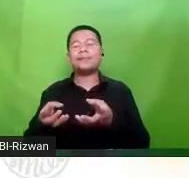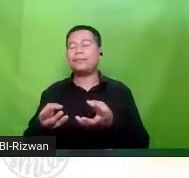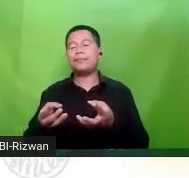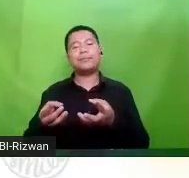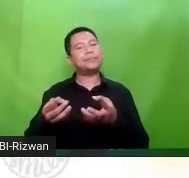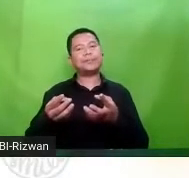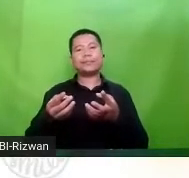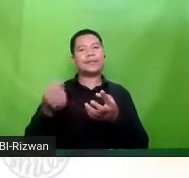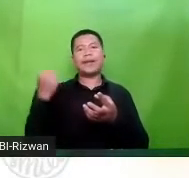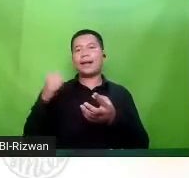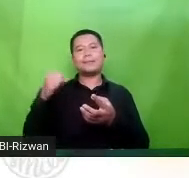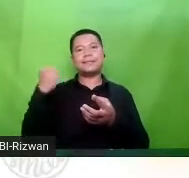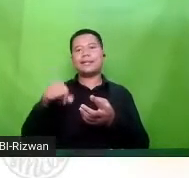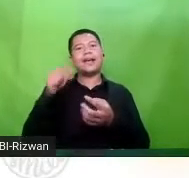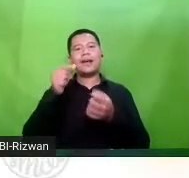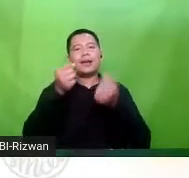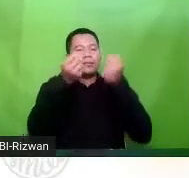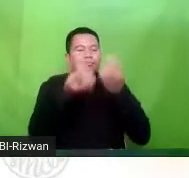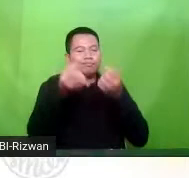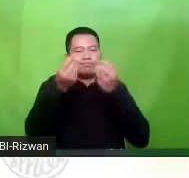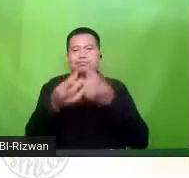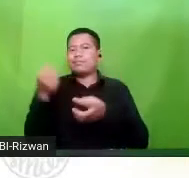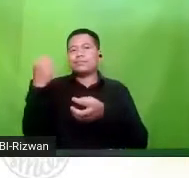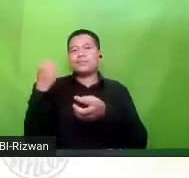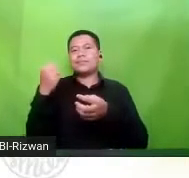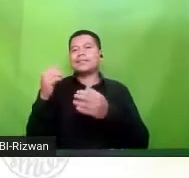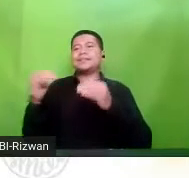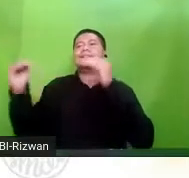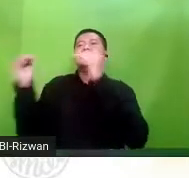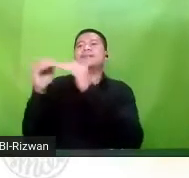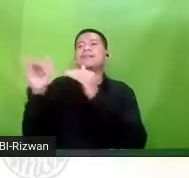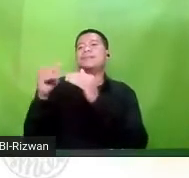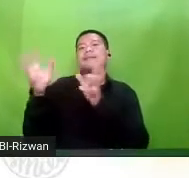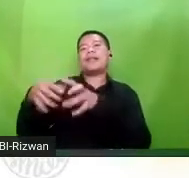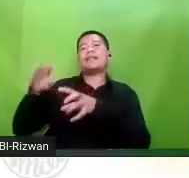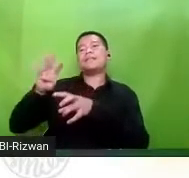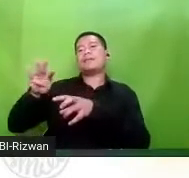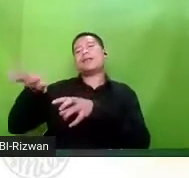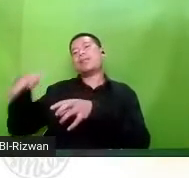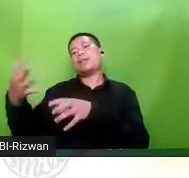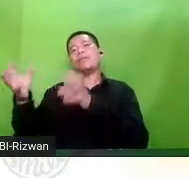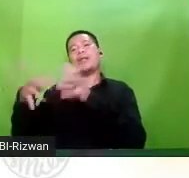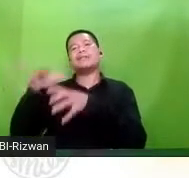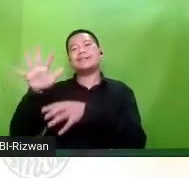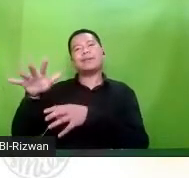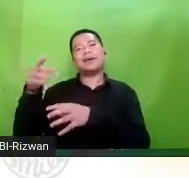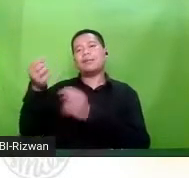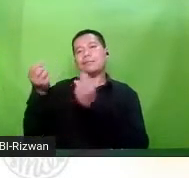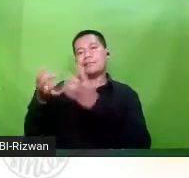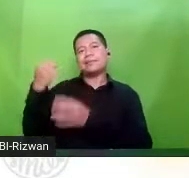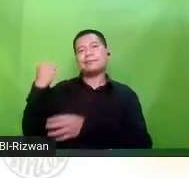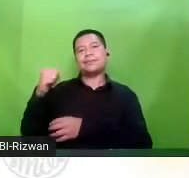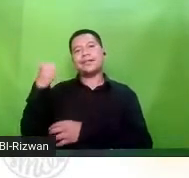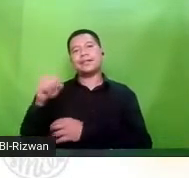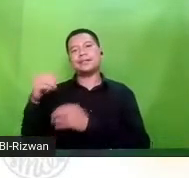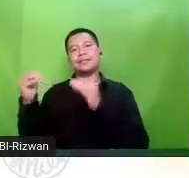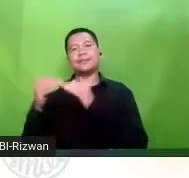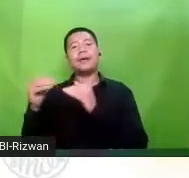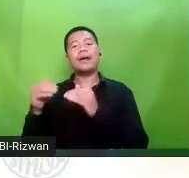untuk matematika setara dengan kelas 4 dan kelas 5. Di samping itu, kalau kita